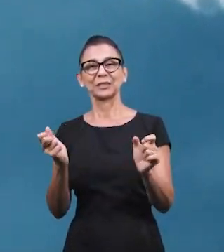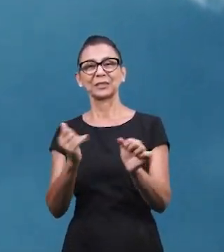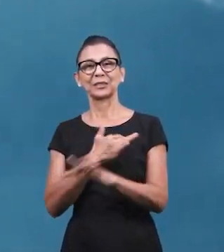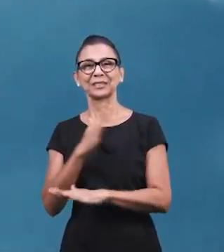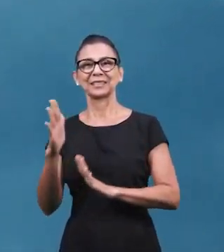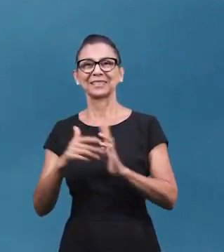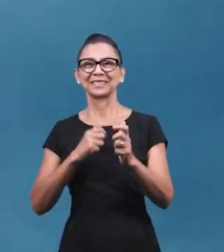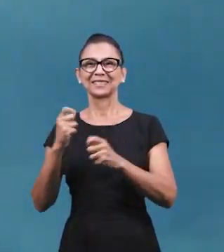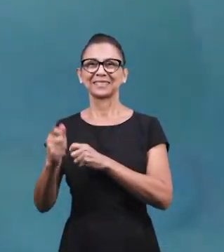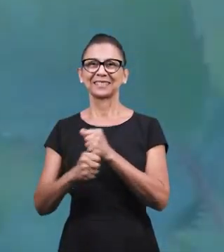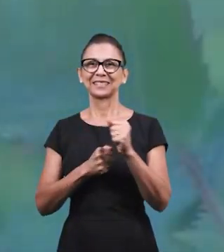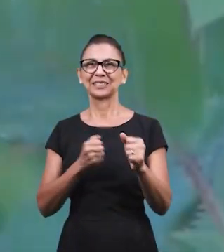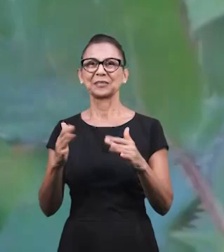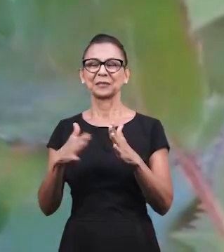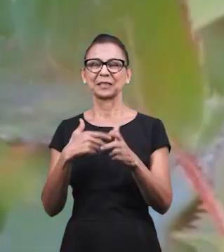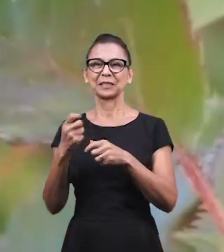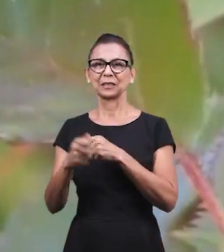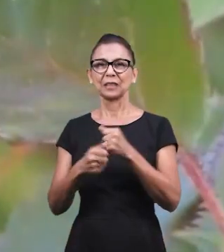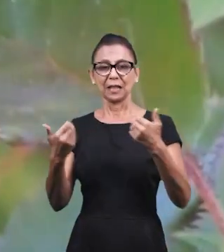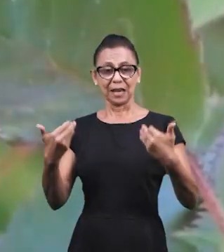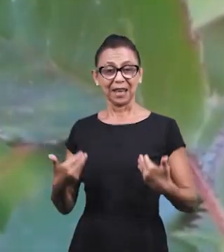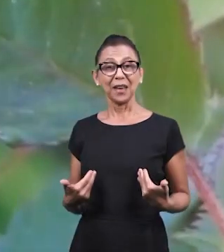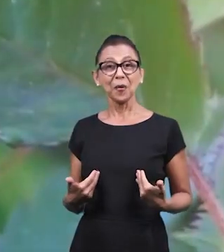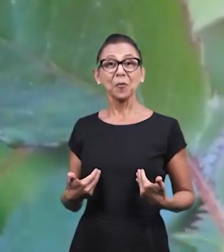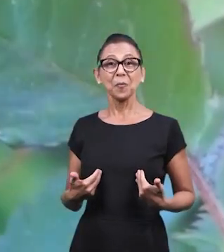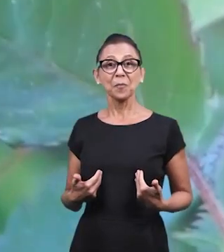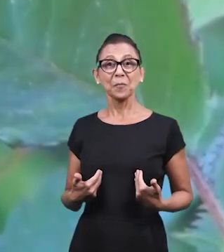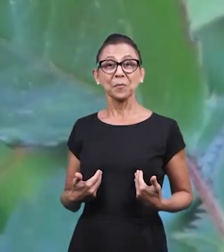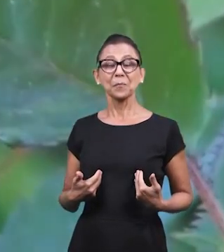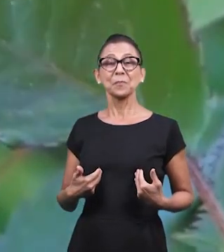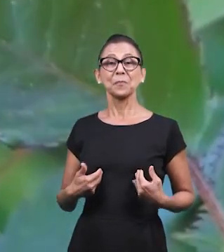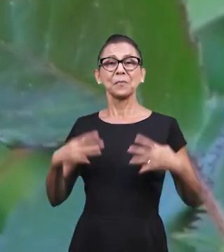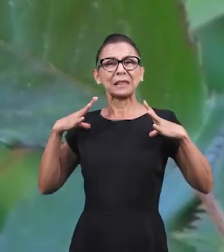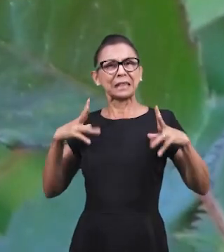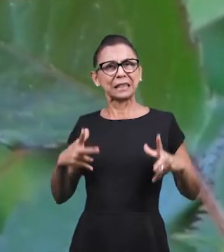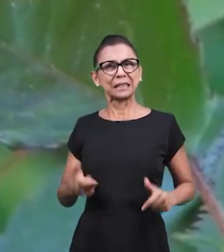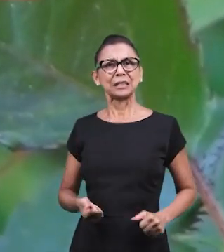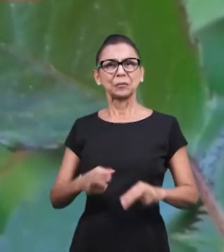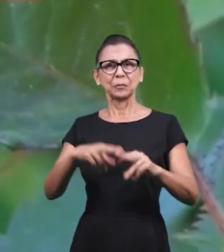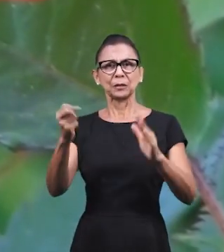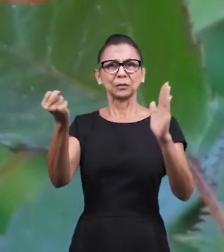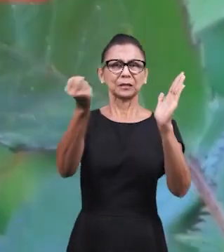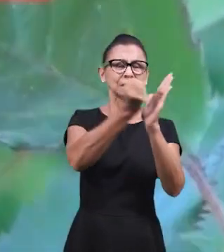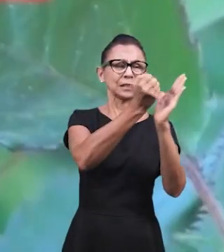иисус я покрыт кровью со креста